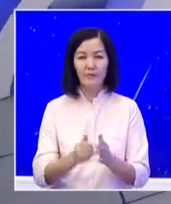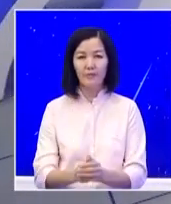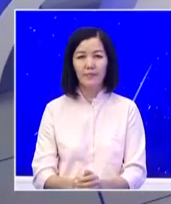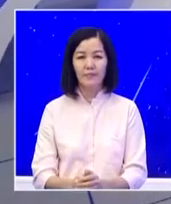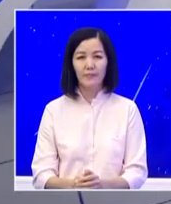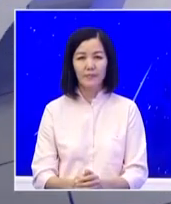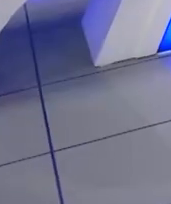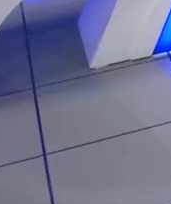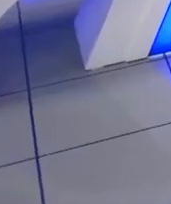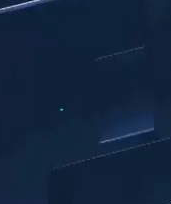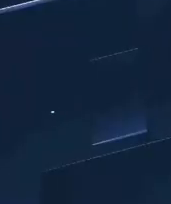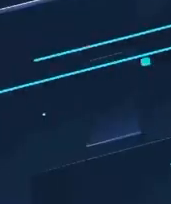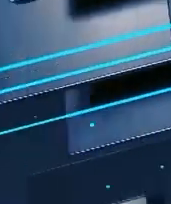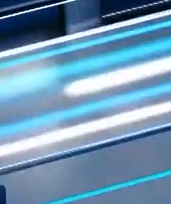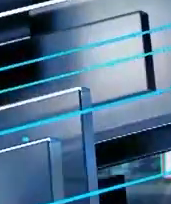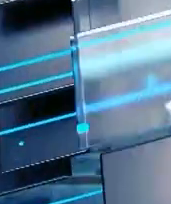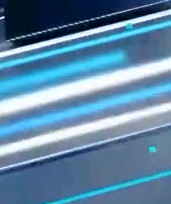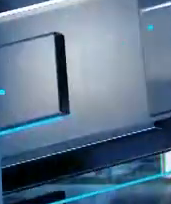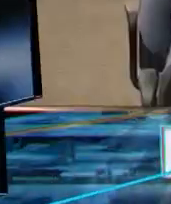көретіндеріңіз.